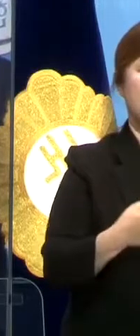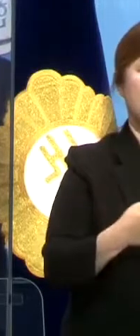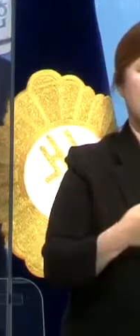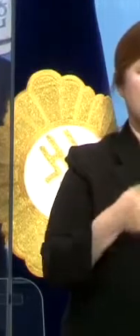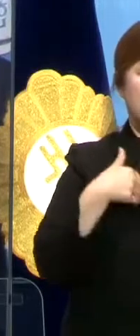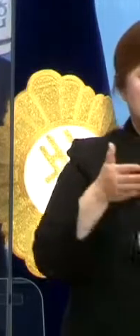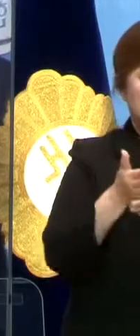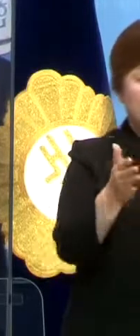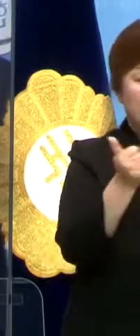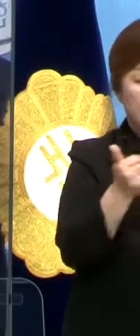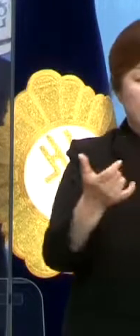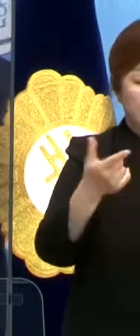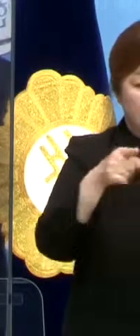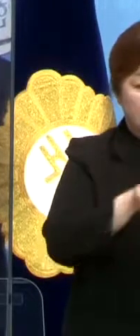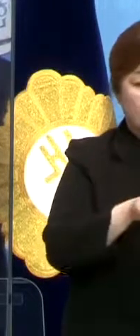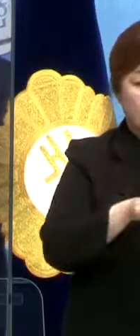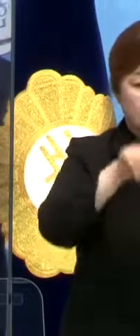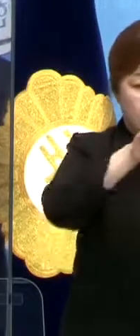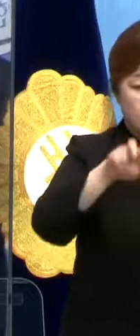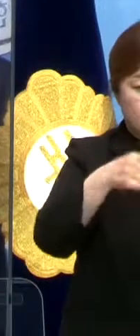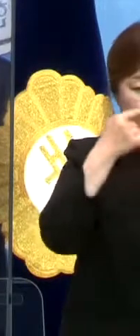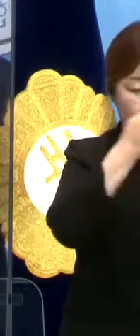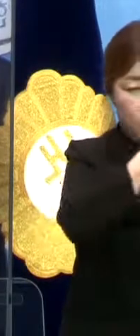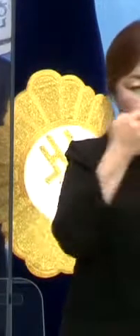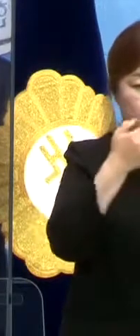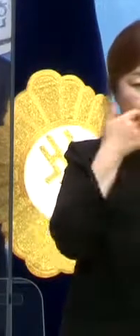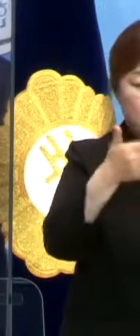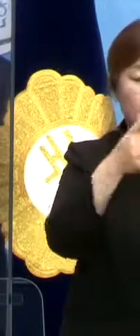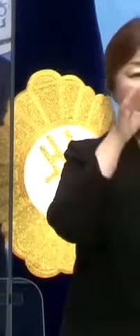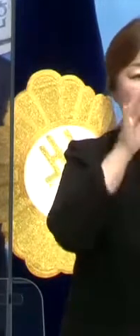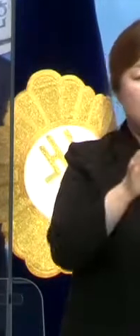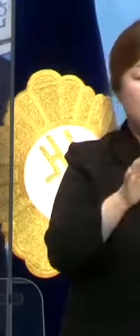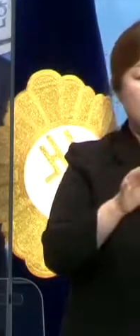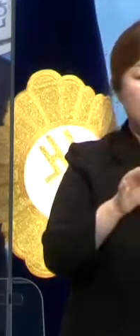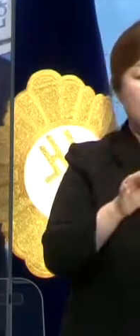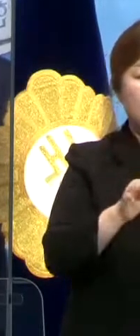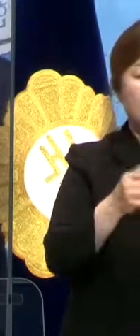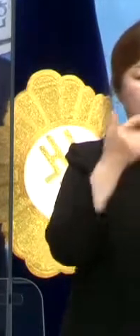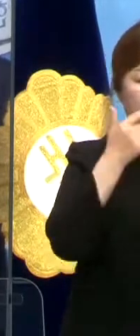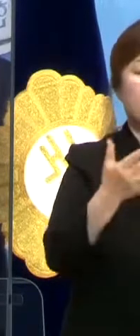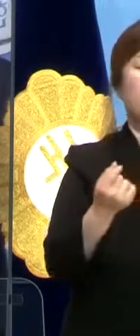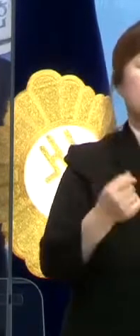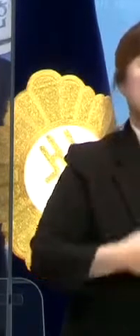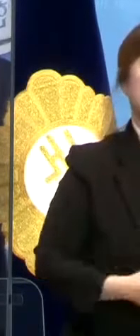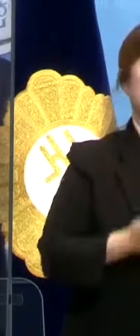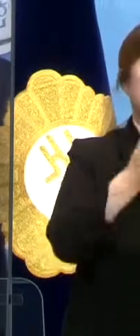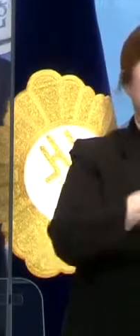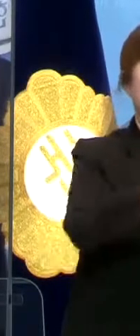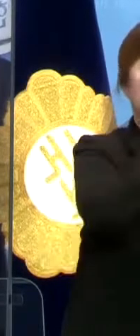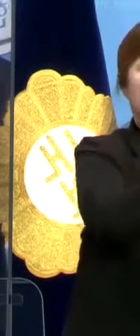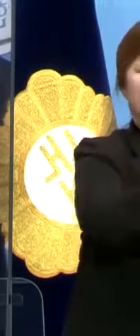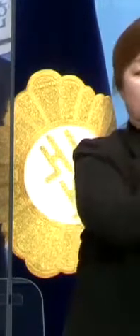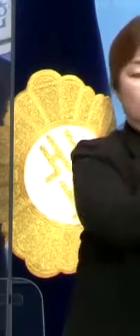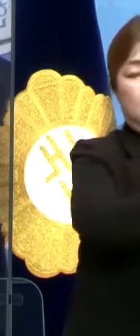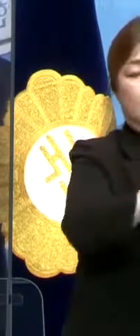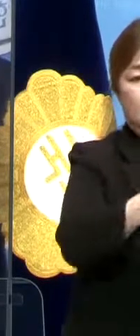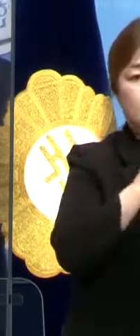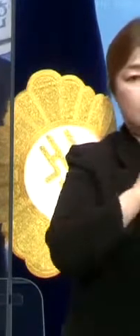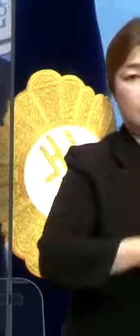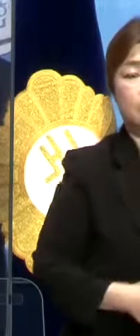봤는데 미약합니다 근데 가 아니라고 하고 있는 겁니다 우리나라에는